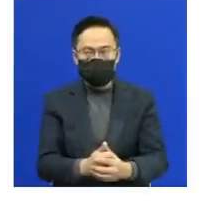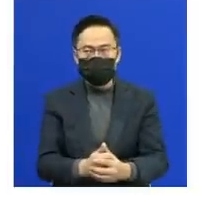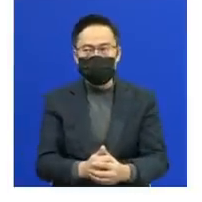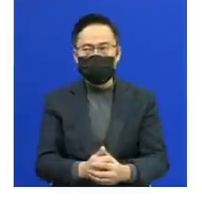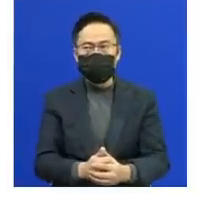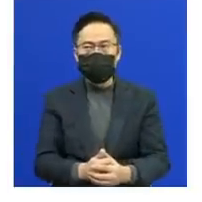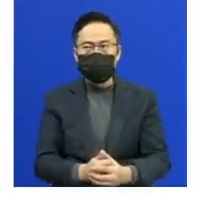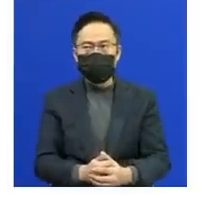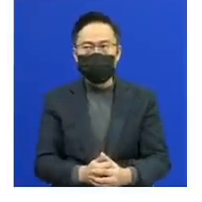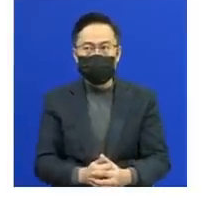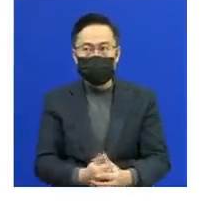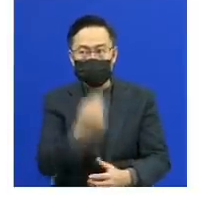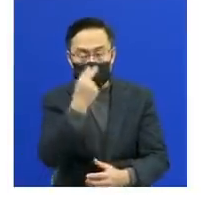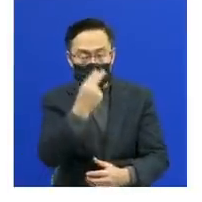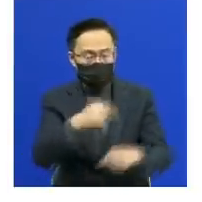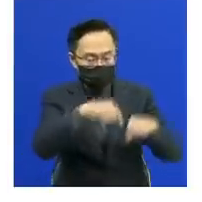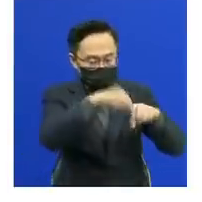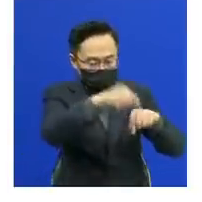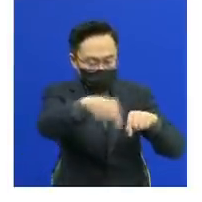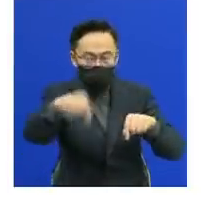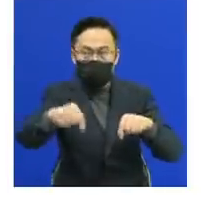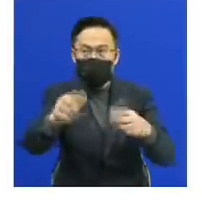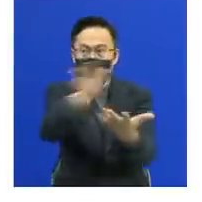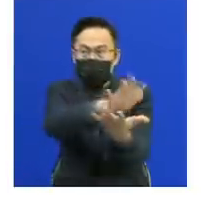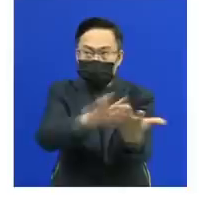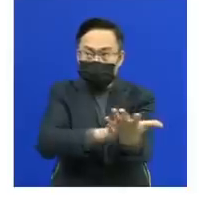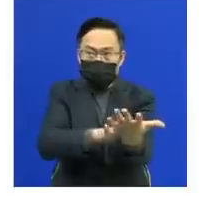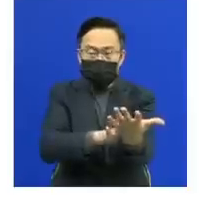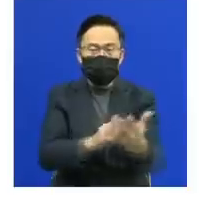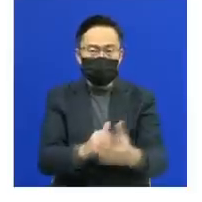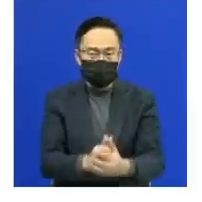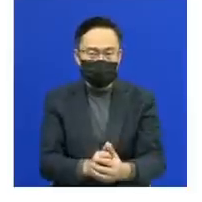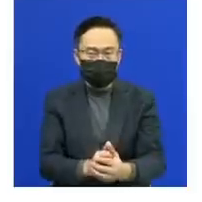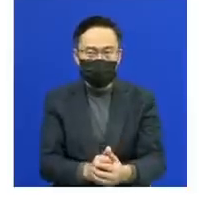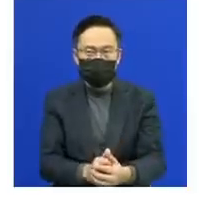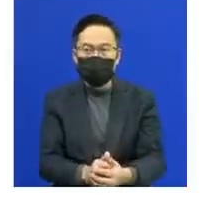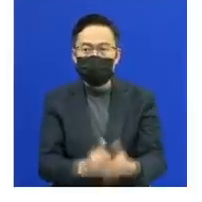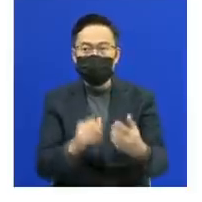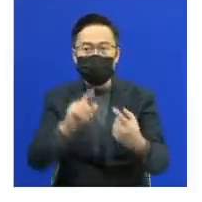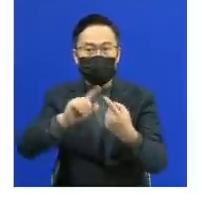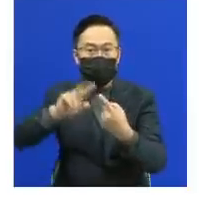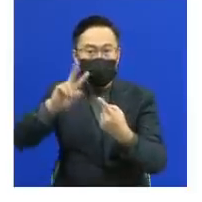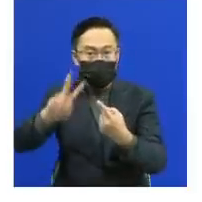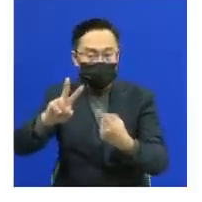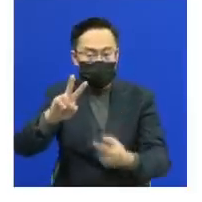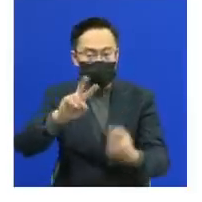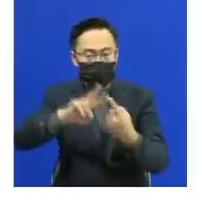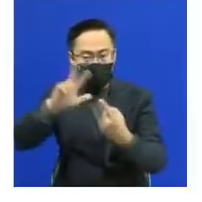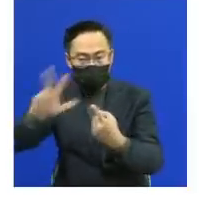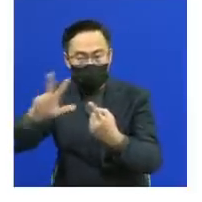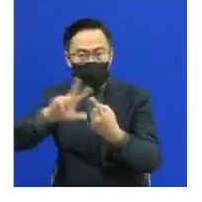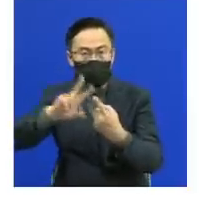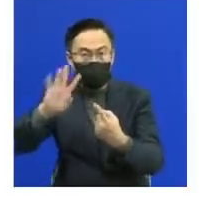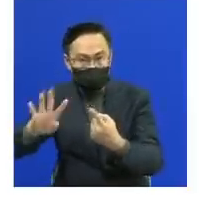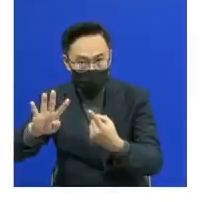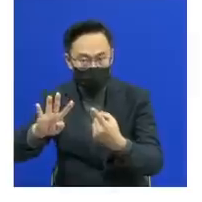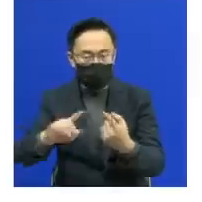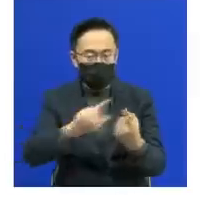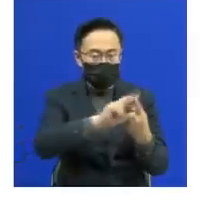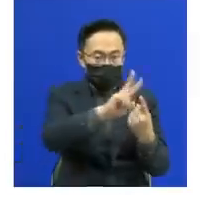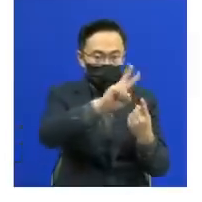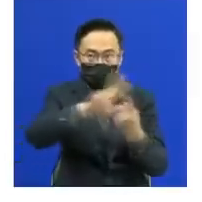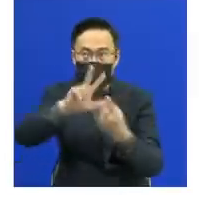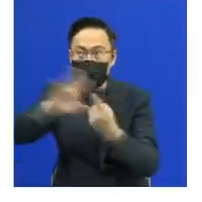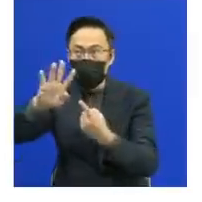างนะอยู่ด้านล่างของแผนที่ที่เห็นอยู่แล้วจุดที่2 3 4ทีนี้2 3 4